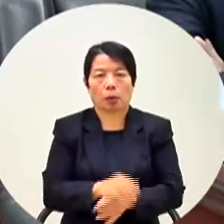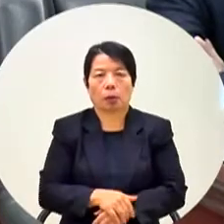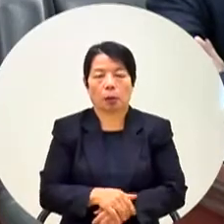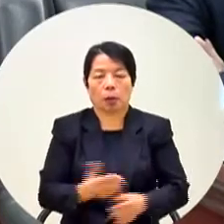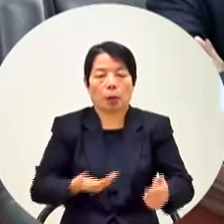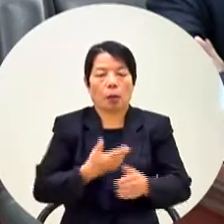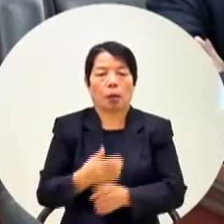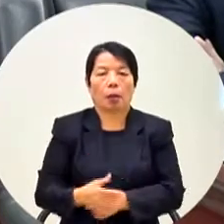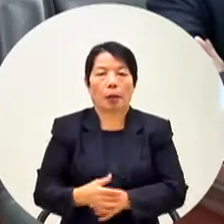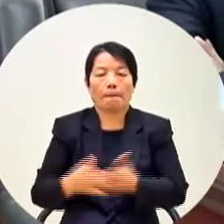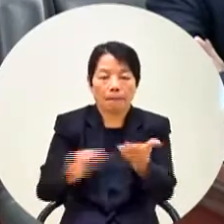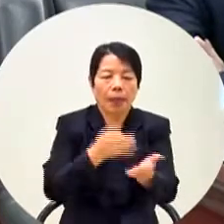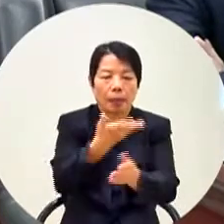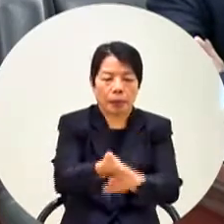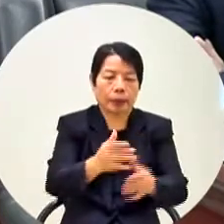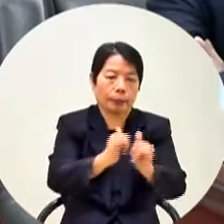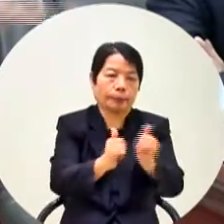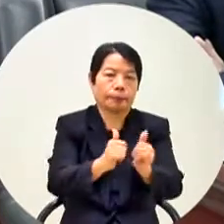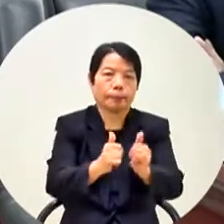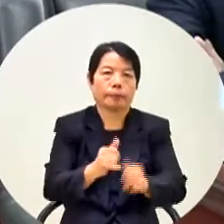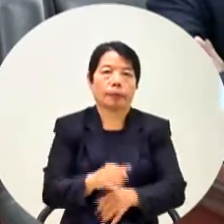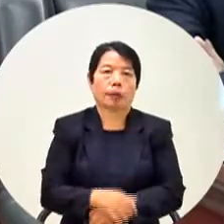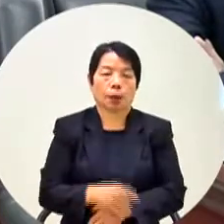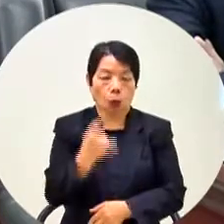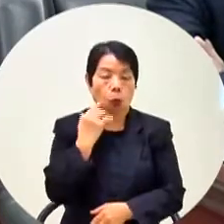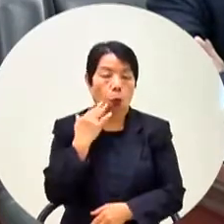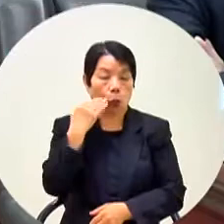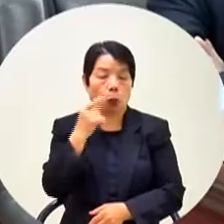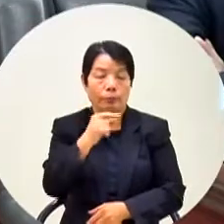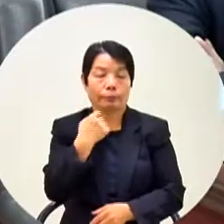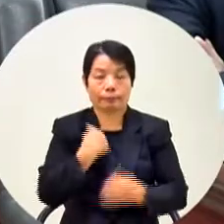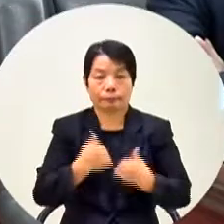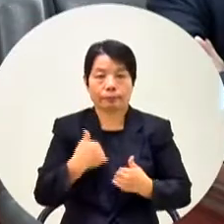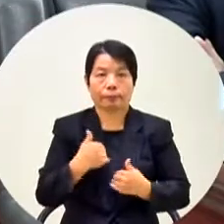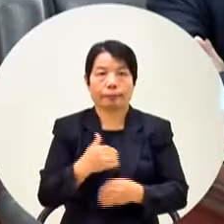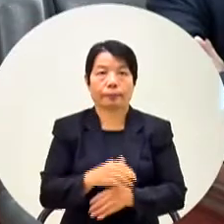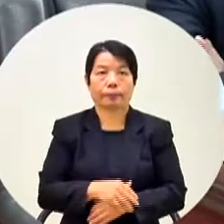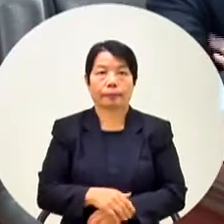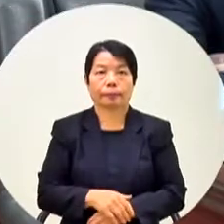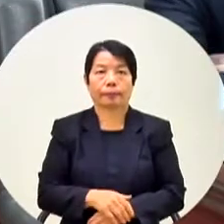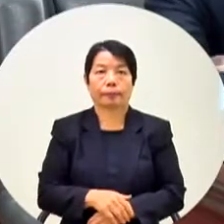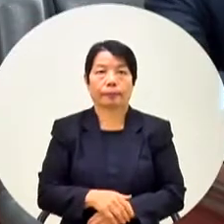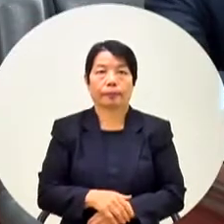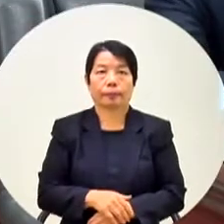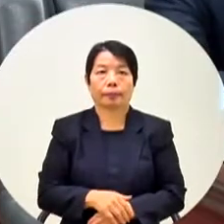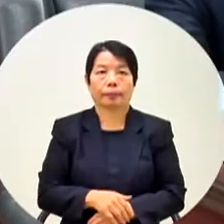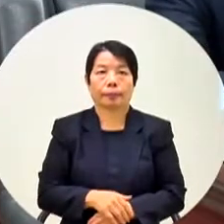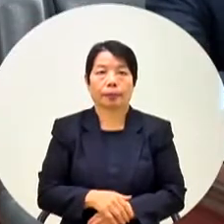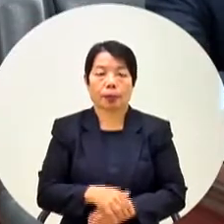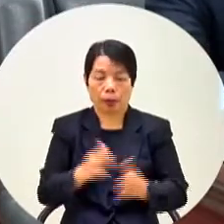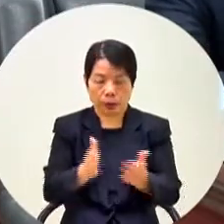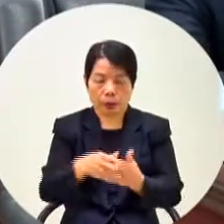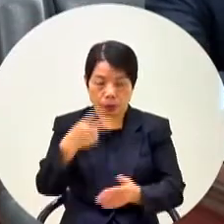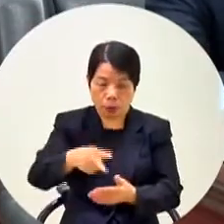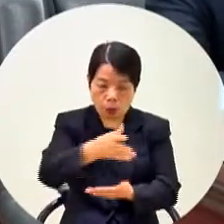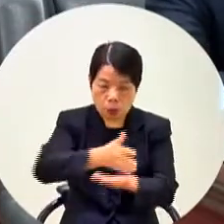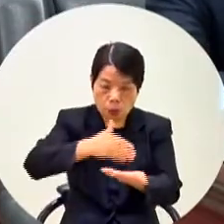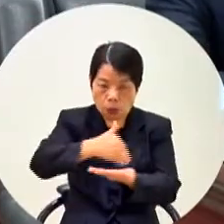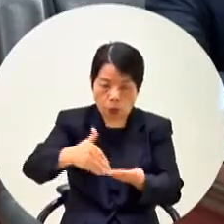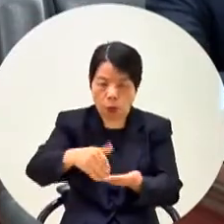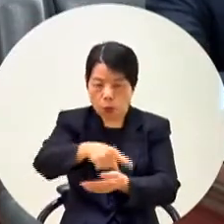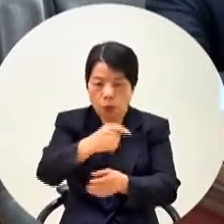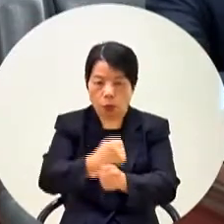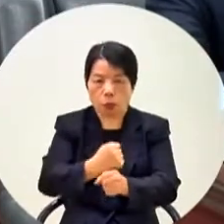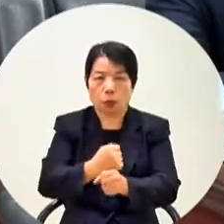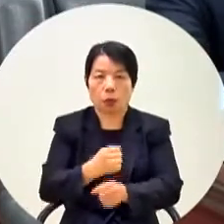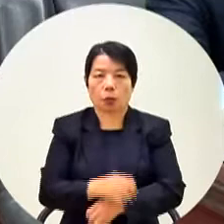姓来买断。你要应该乐意去规个去遐落重划啊，去做。